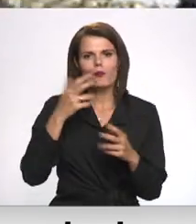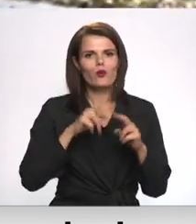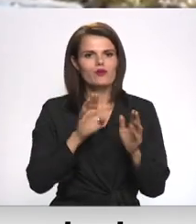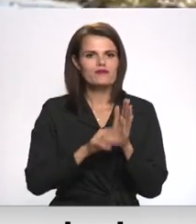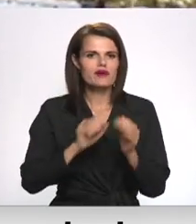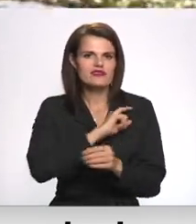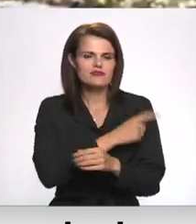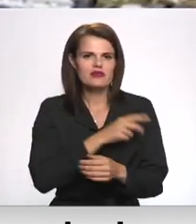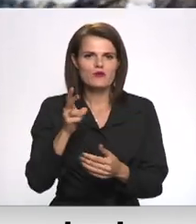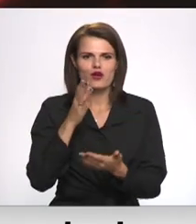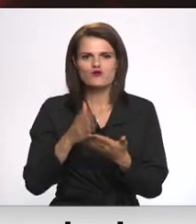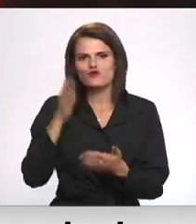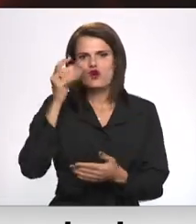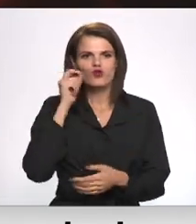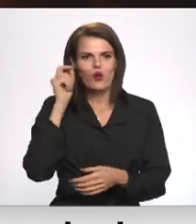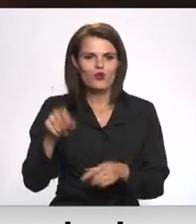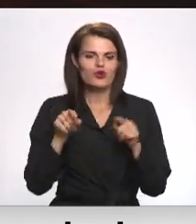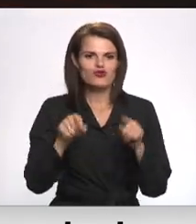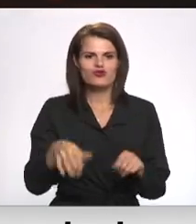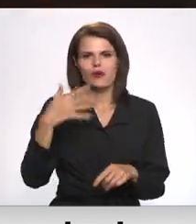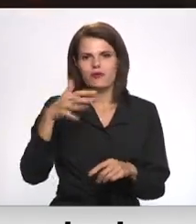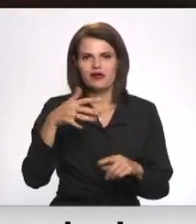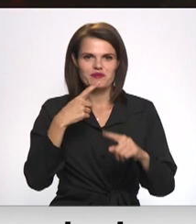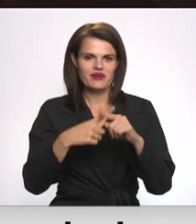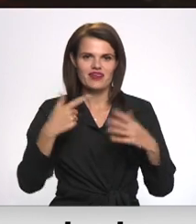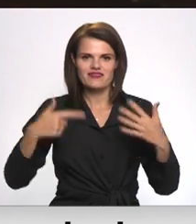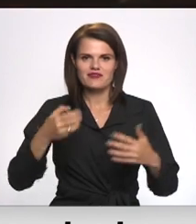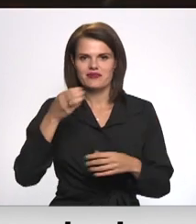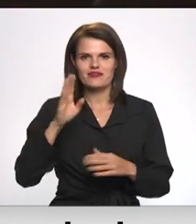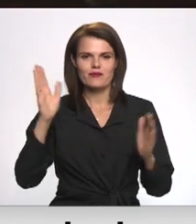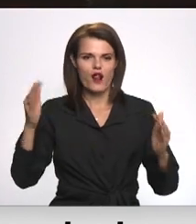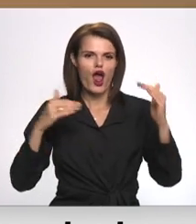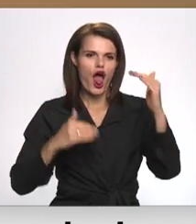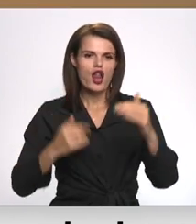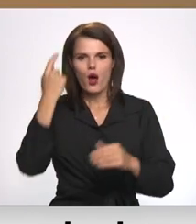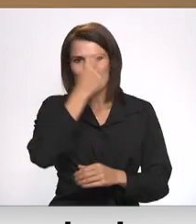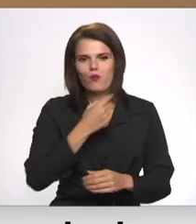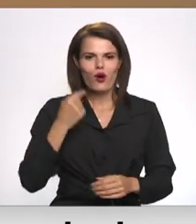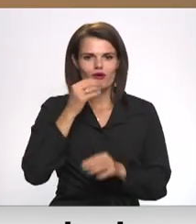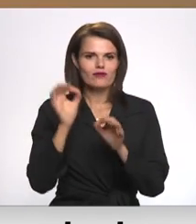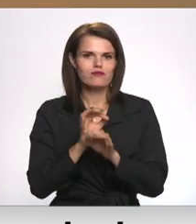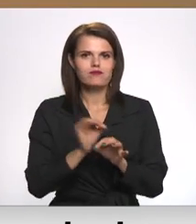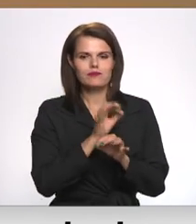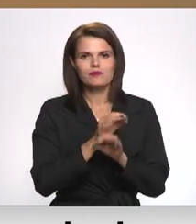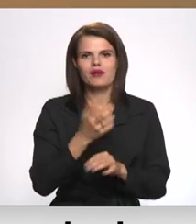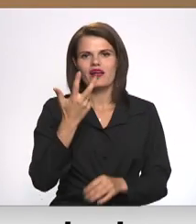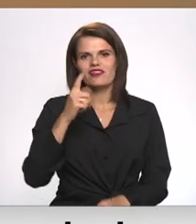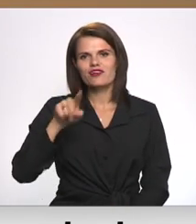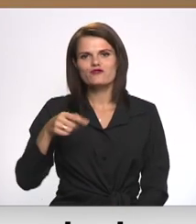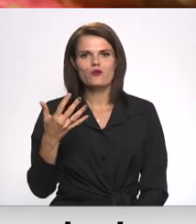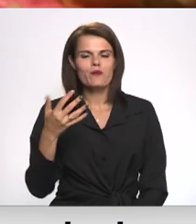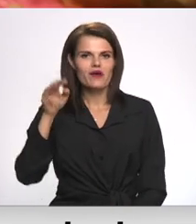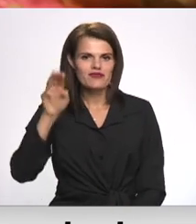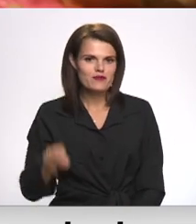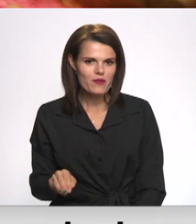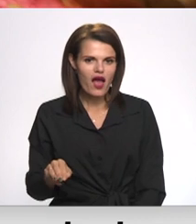bezspēcību par notiekošo Ukrainā, šis 50x70 cm lielais portrets tapis 3,5 mēnešos. Viss